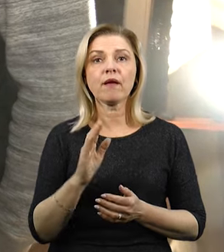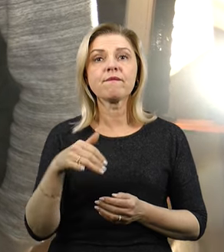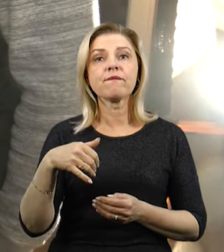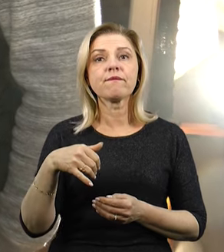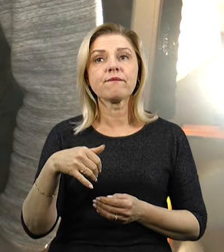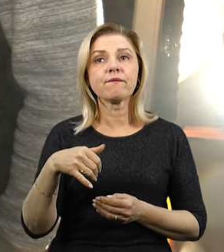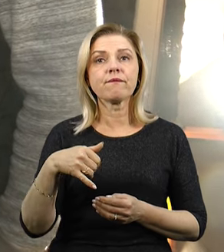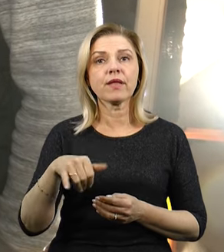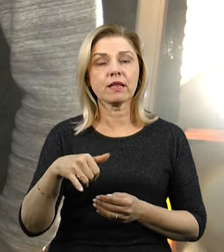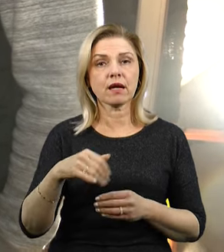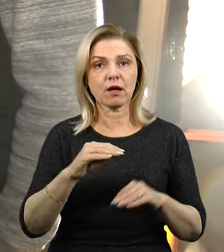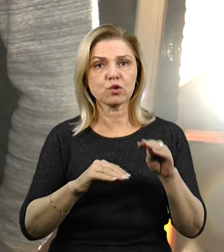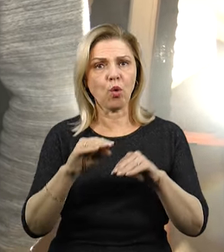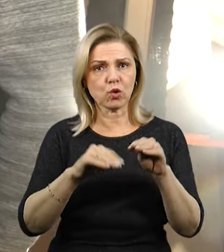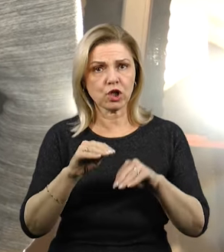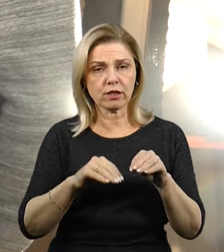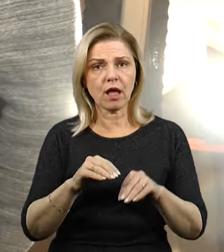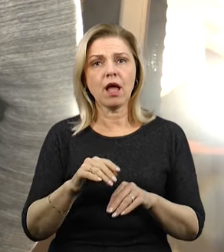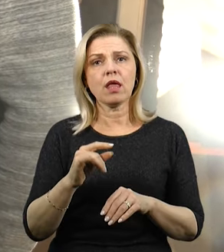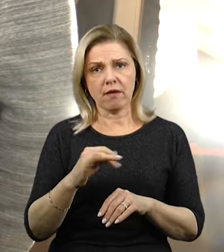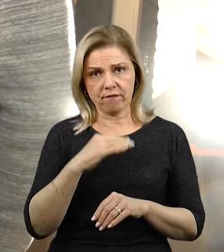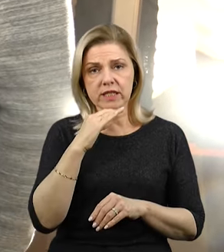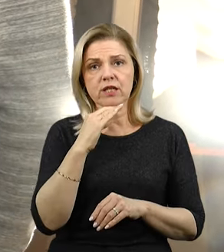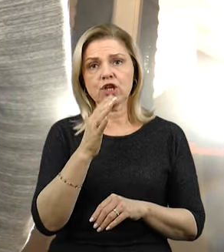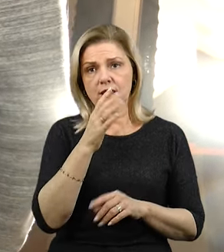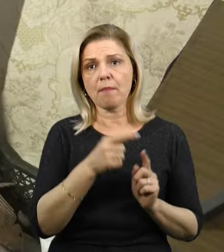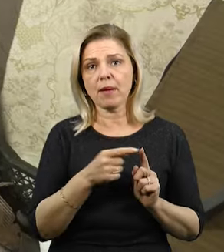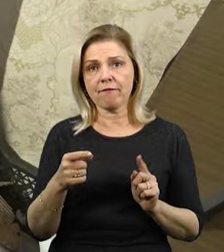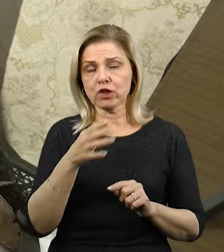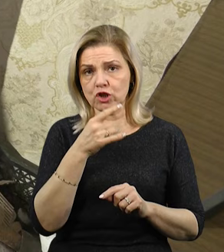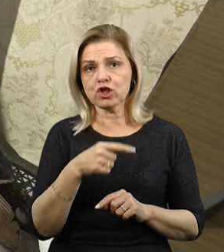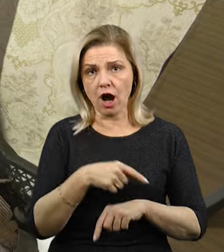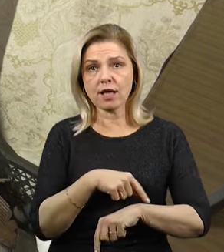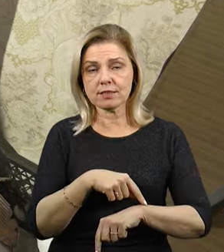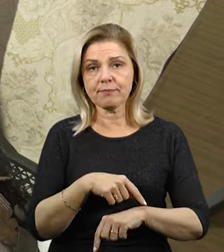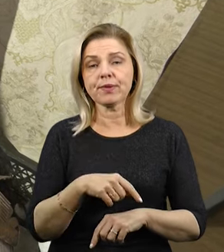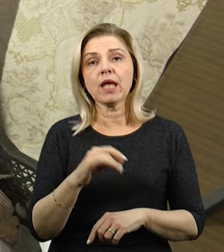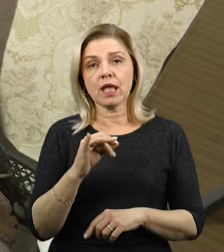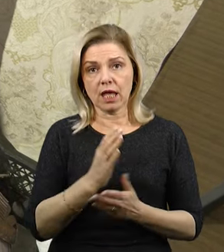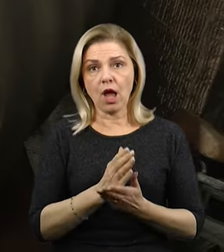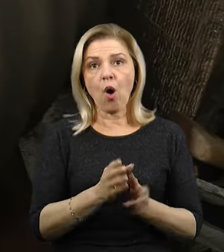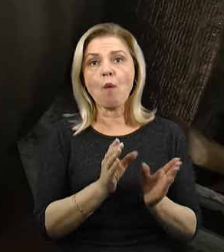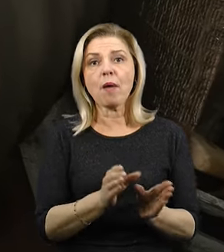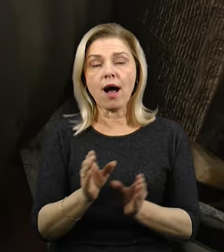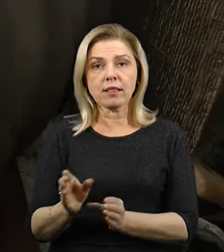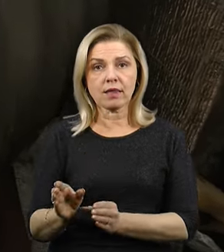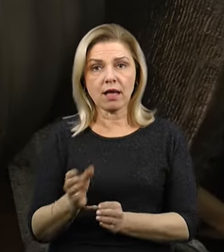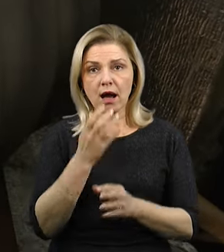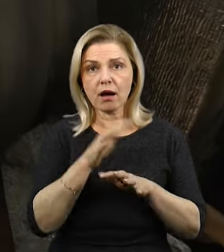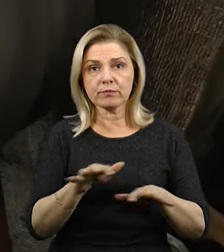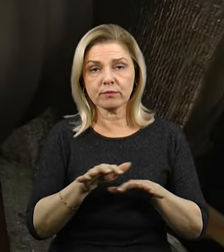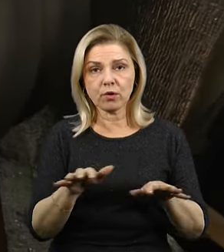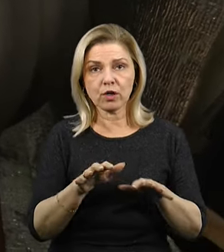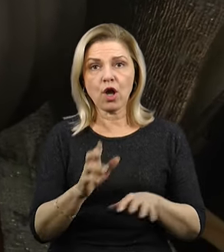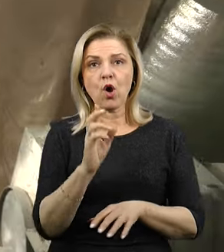відрах сложений тоже там ну вистачить там на певний час есть опалення це